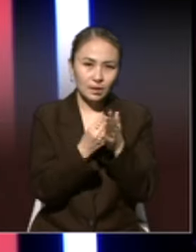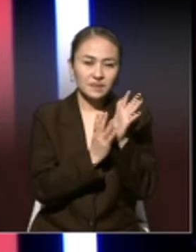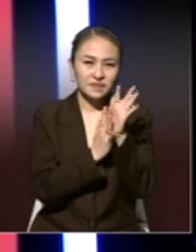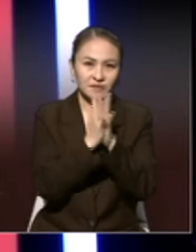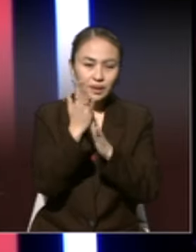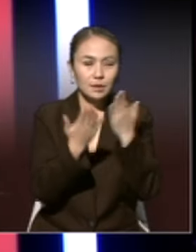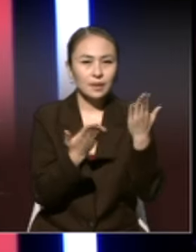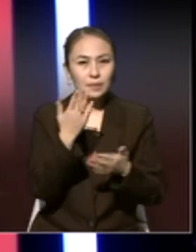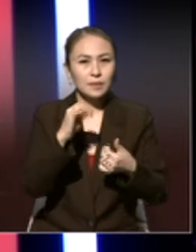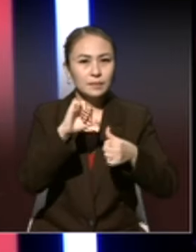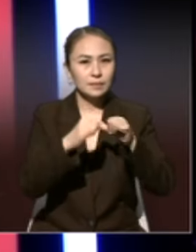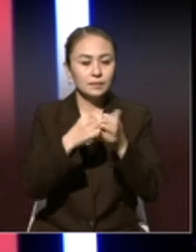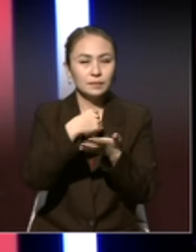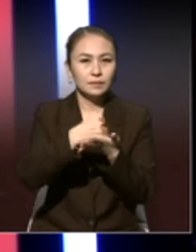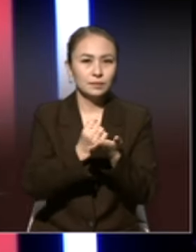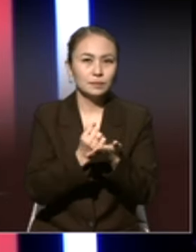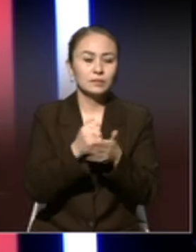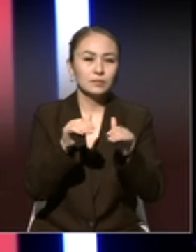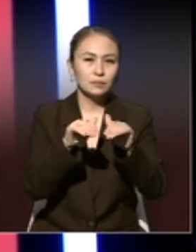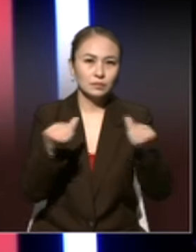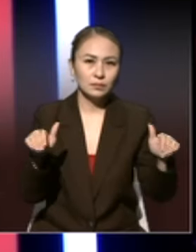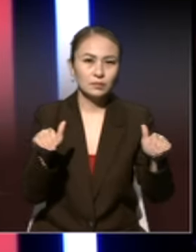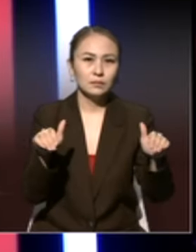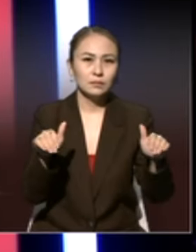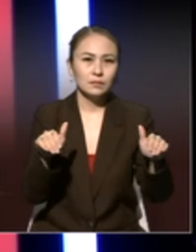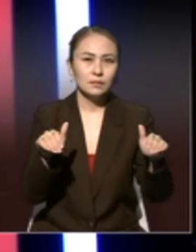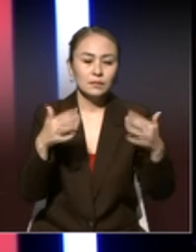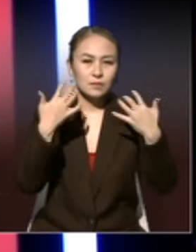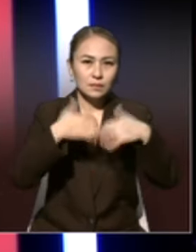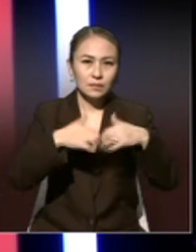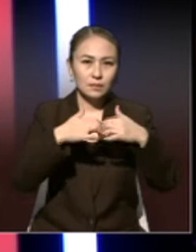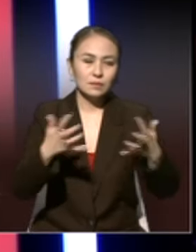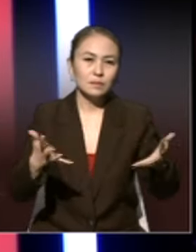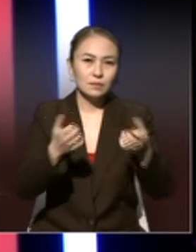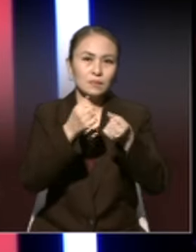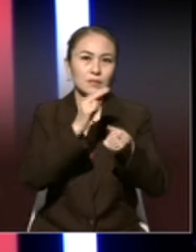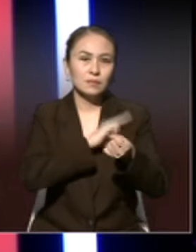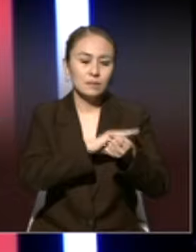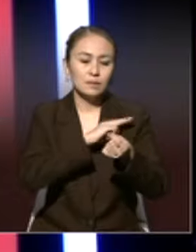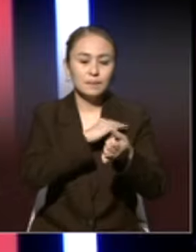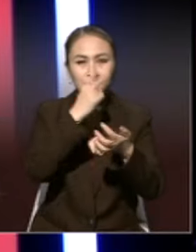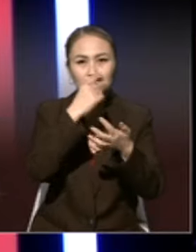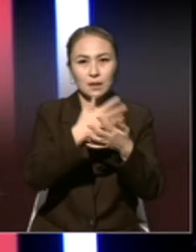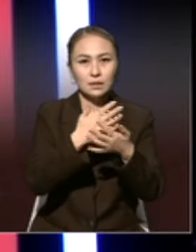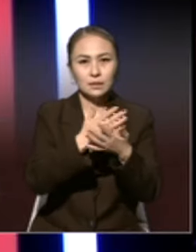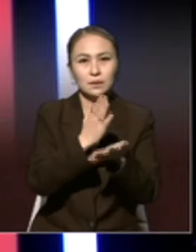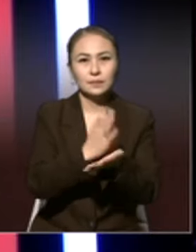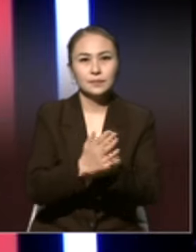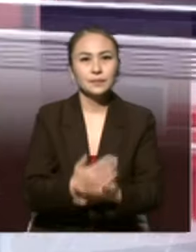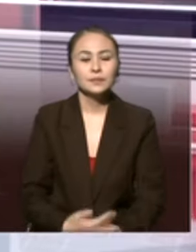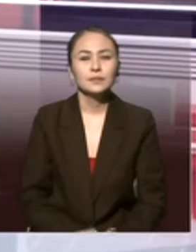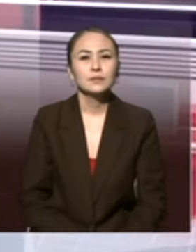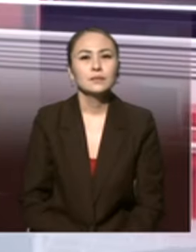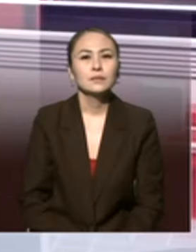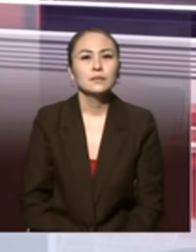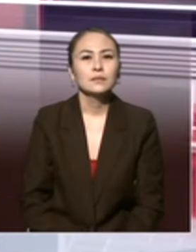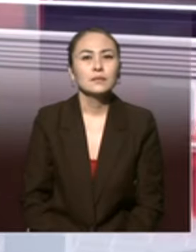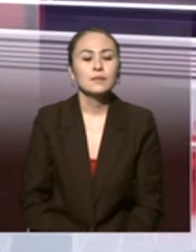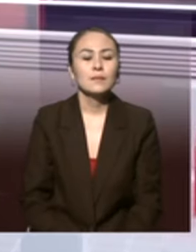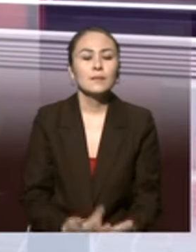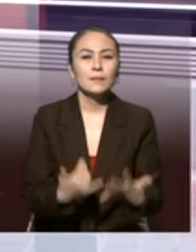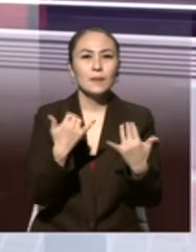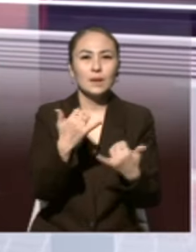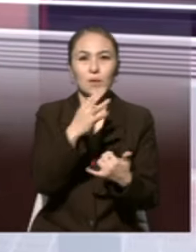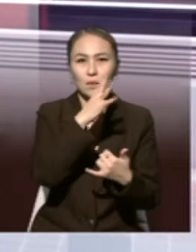әлде тұрақты бір деңгейге жетіп, сол сан бойынша құтқарылу жұмыстары көрсетіліп жатыр ма? Енді қазіргі